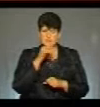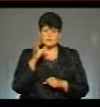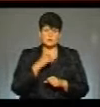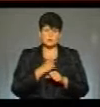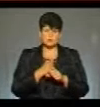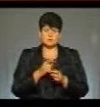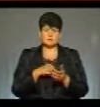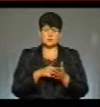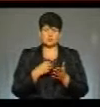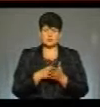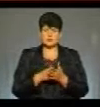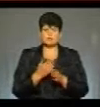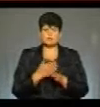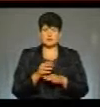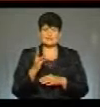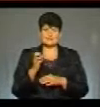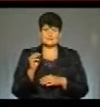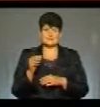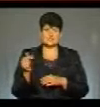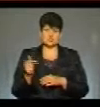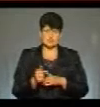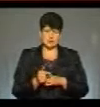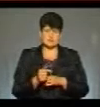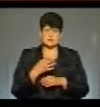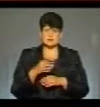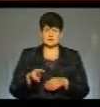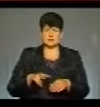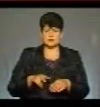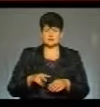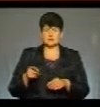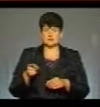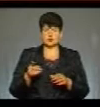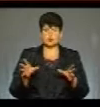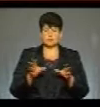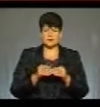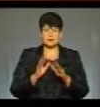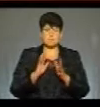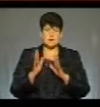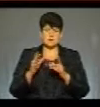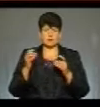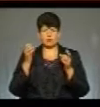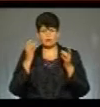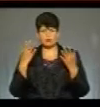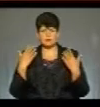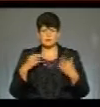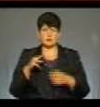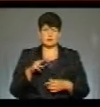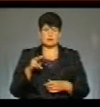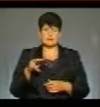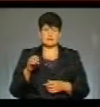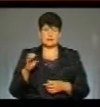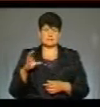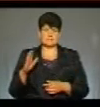роботи з міського бюджету виділили 300 тисяч гривень, повідомив директор Тернопільського об'єднання парків культури і відпочинку Микола Лесів.